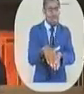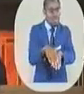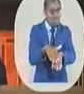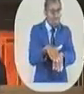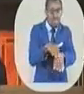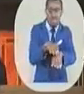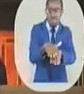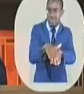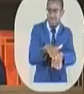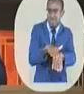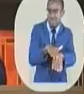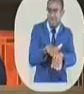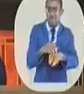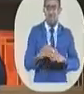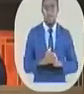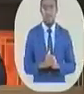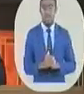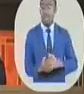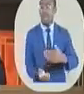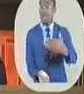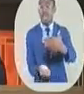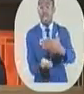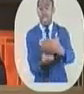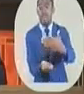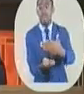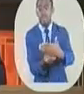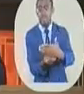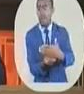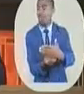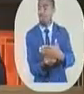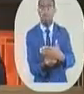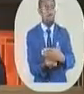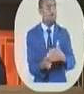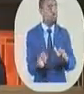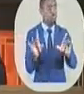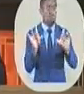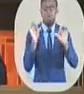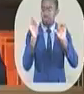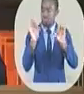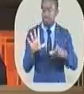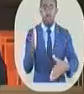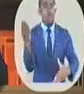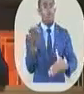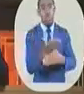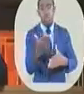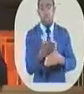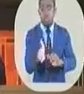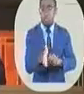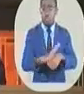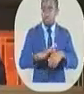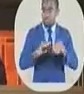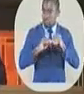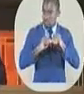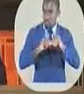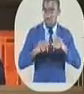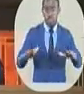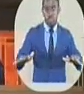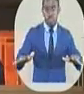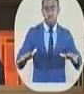ralenti. Le secteur de l'économie est ainsi fortement impacté par cette